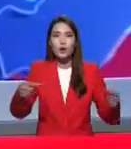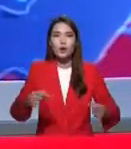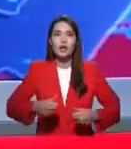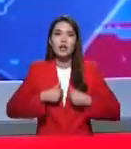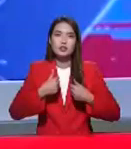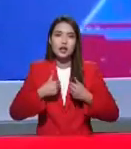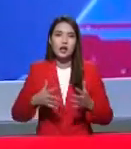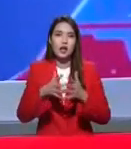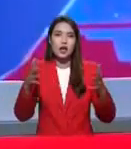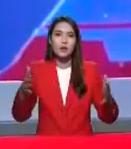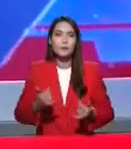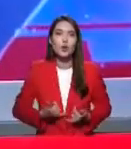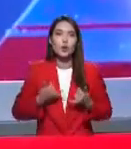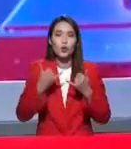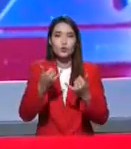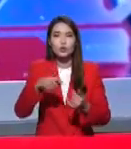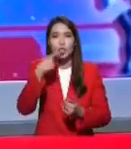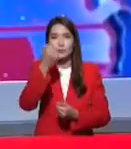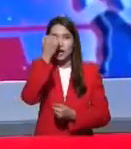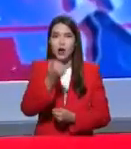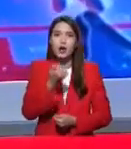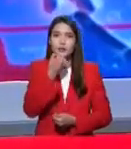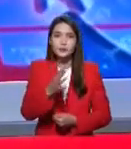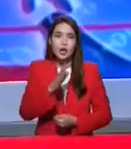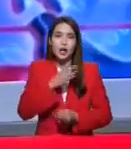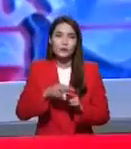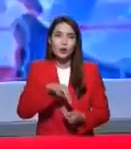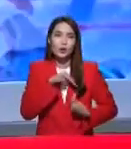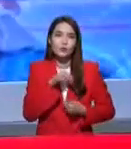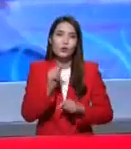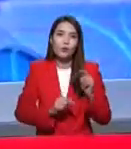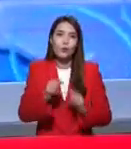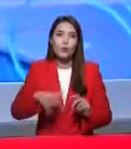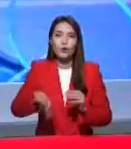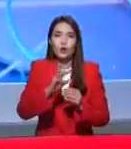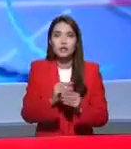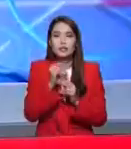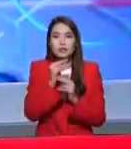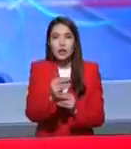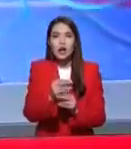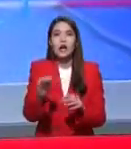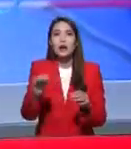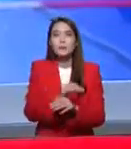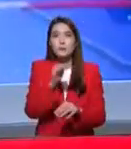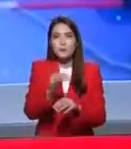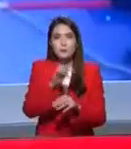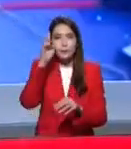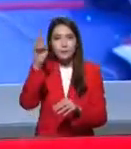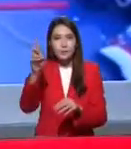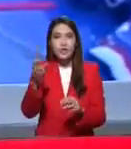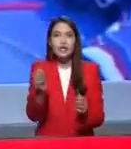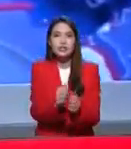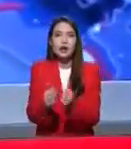созатын жандарды құрметтейтін айтып, алғыс білдірді. Олардың қызметін отаншылдықтың көрінісіне балап, мемлекет волонтерларды